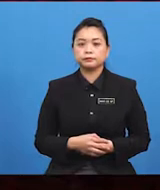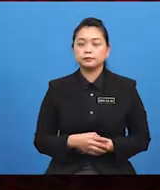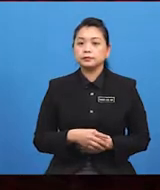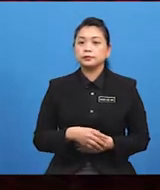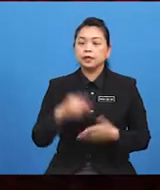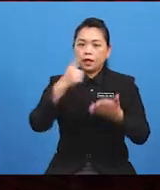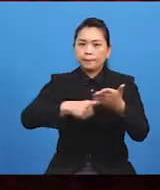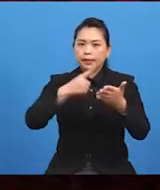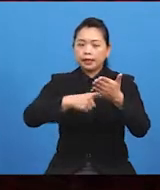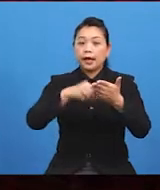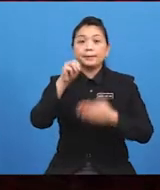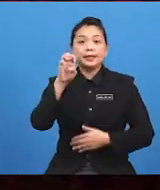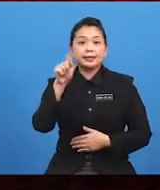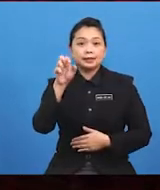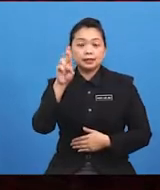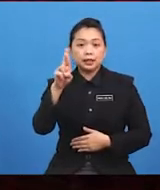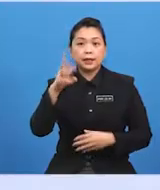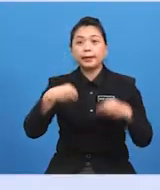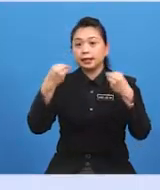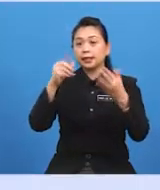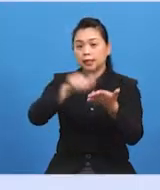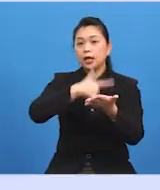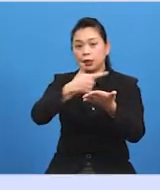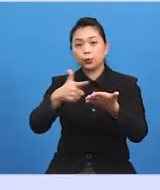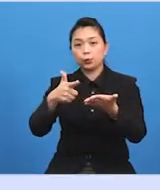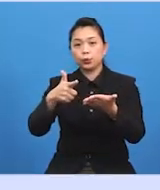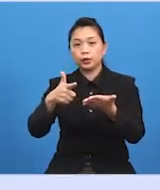Kedua, apakah meter bagi lagu ini?